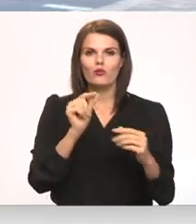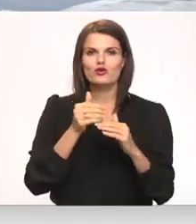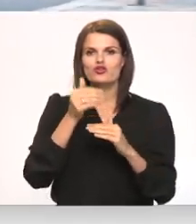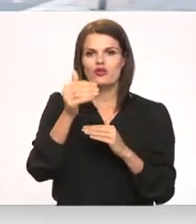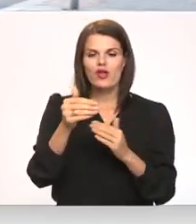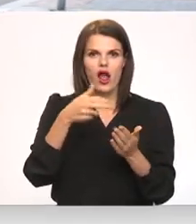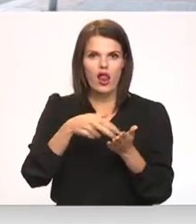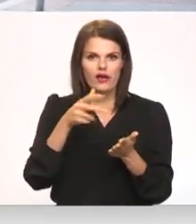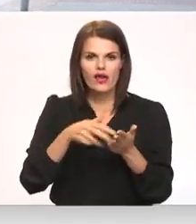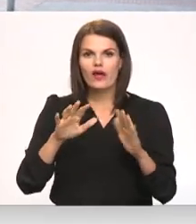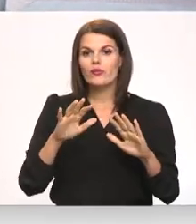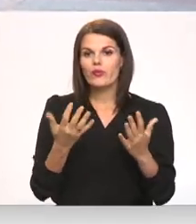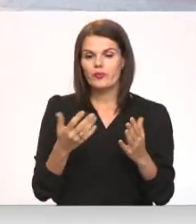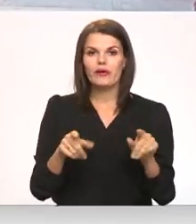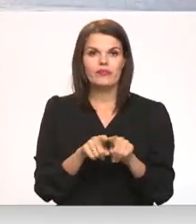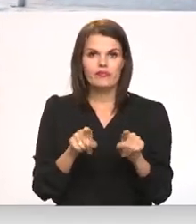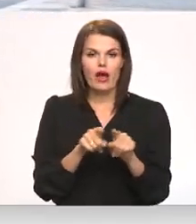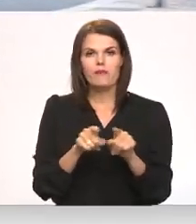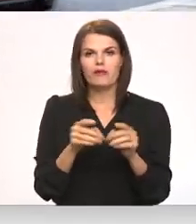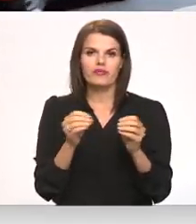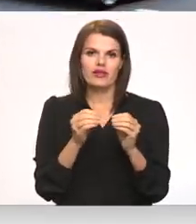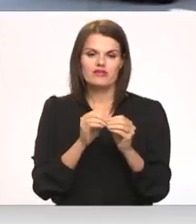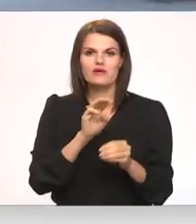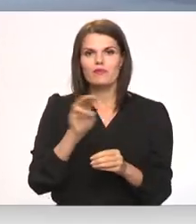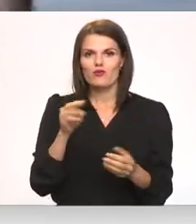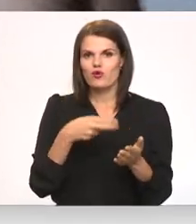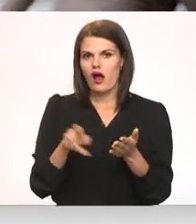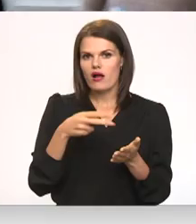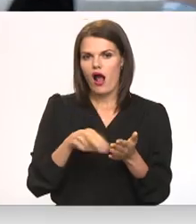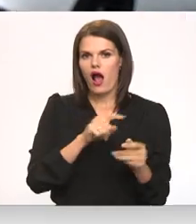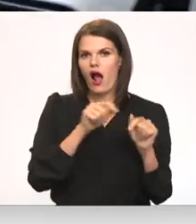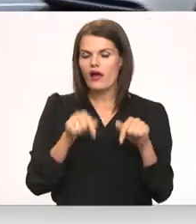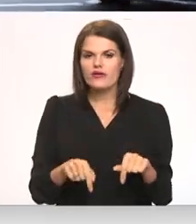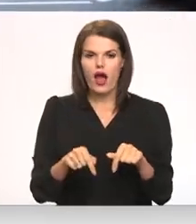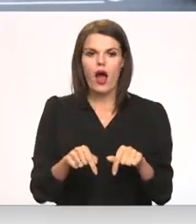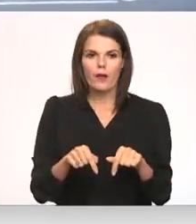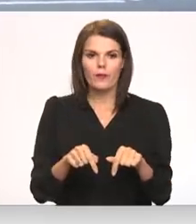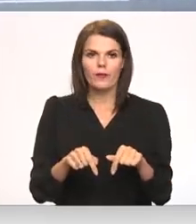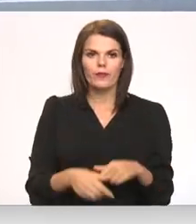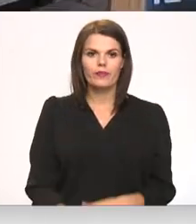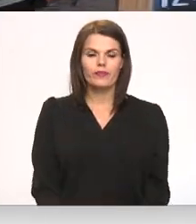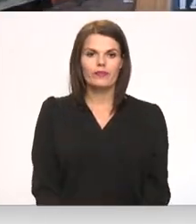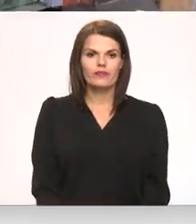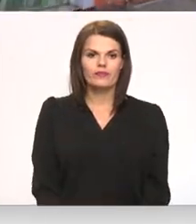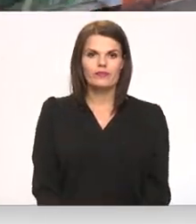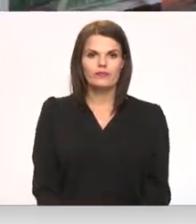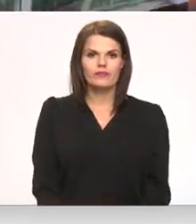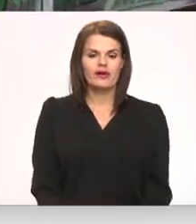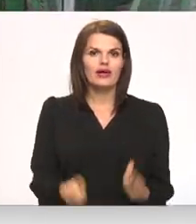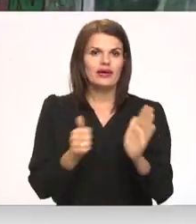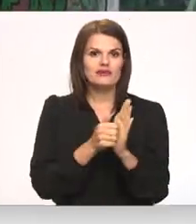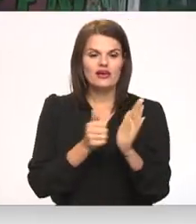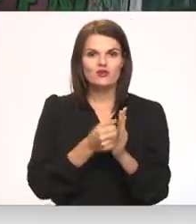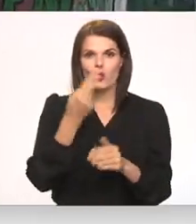tā iešana, bet tāpat tās ir kādas 10 minūtes, varbūt, ko nāk no autobusu. Sestdien